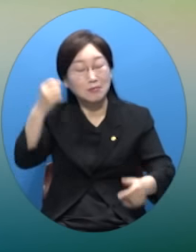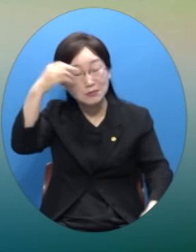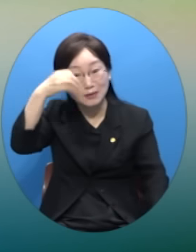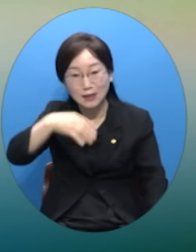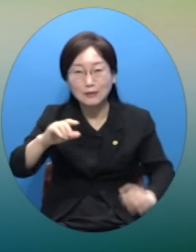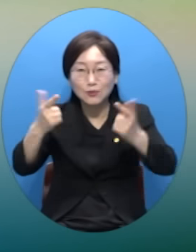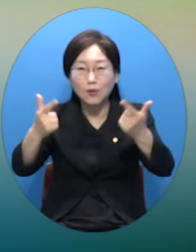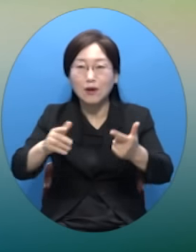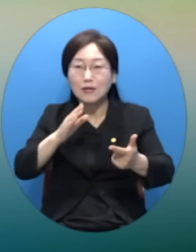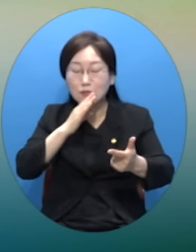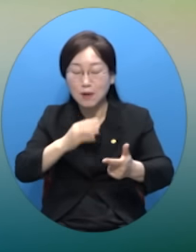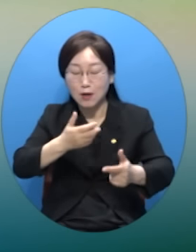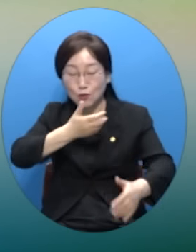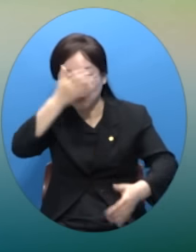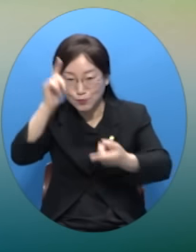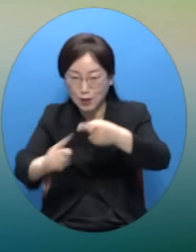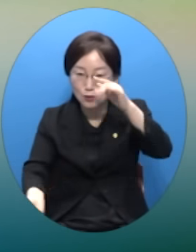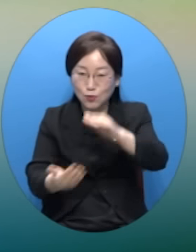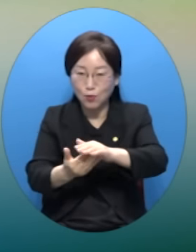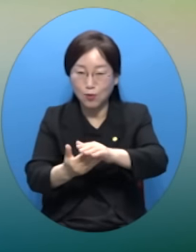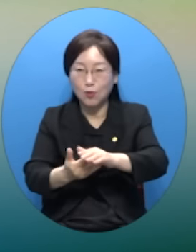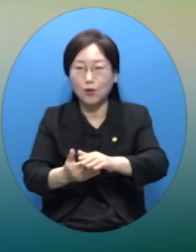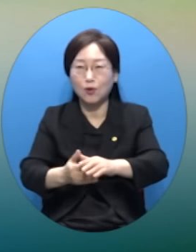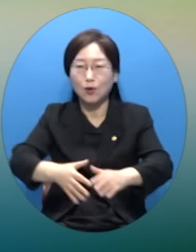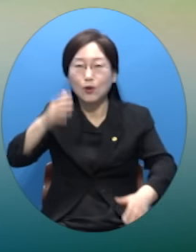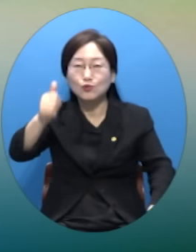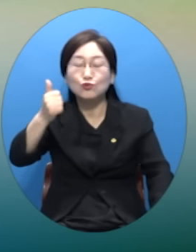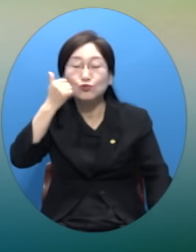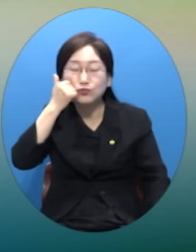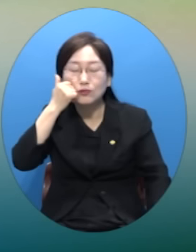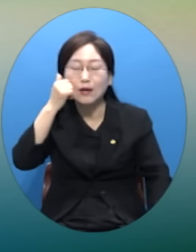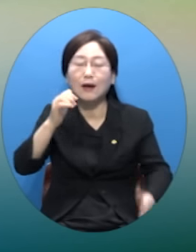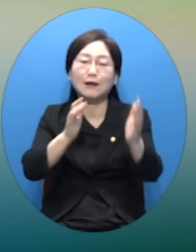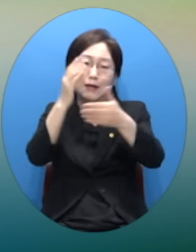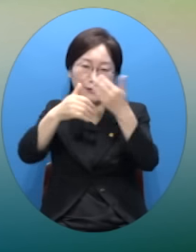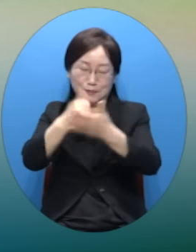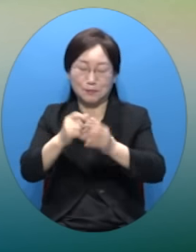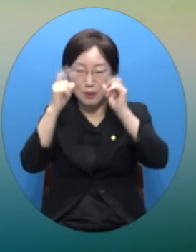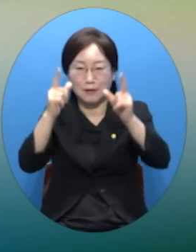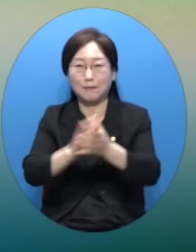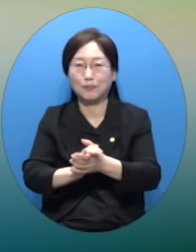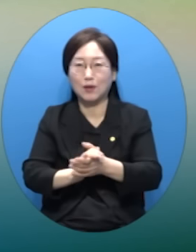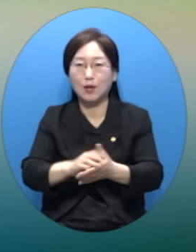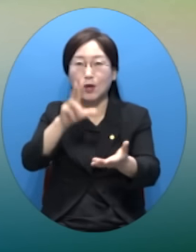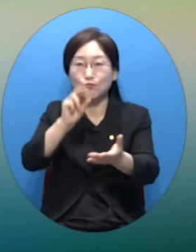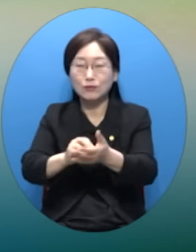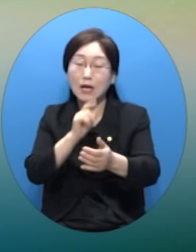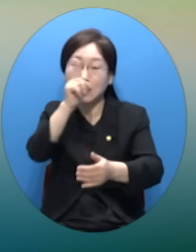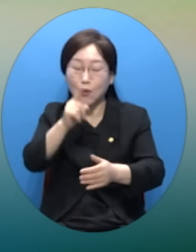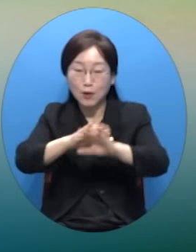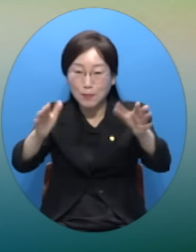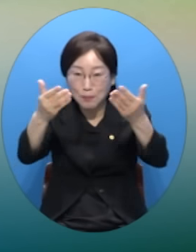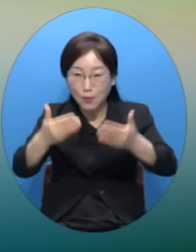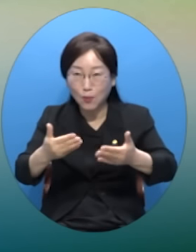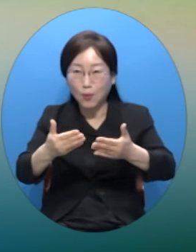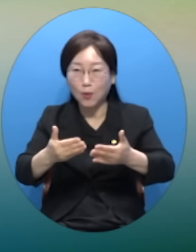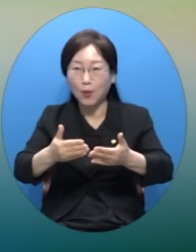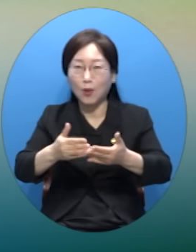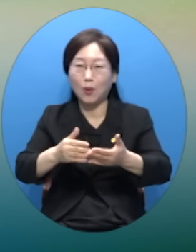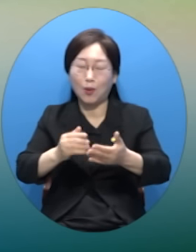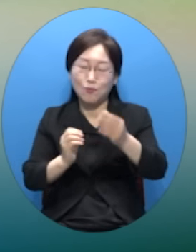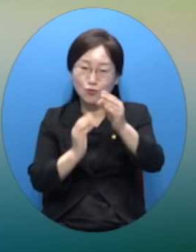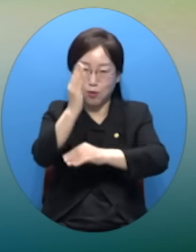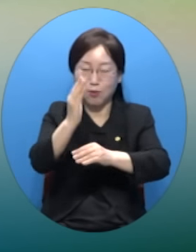이루시는 실제임을 알게 될 것입니다. 문제를 아뢰어 해결받고 필요를 구해서 응답받는 차원을 넘어서